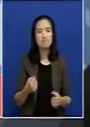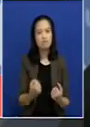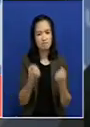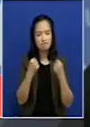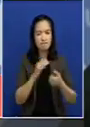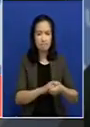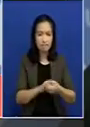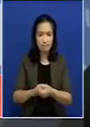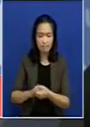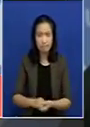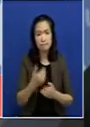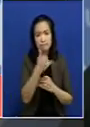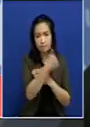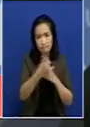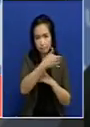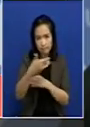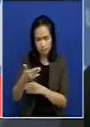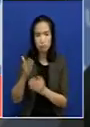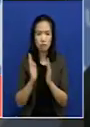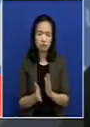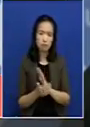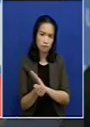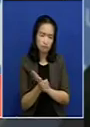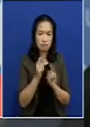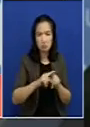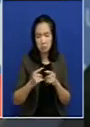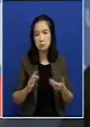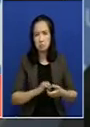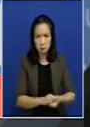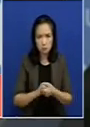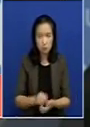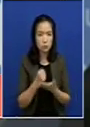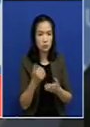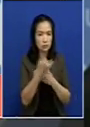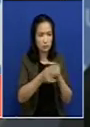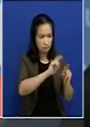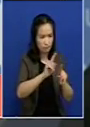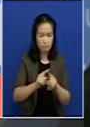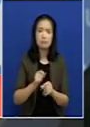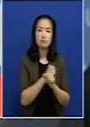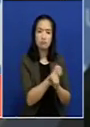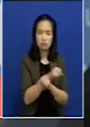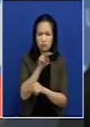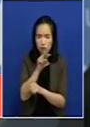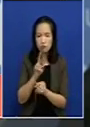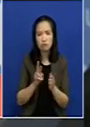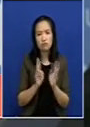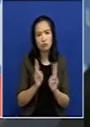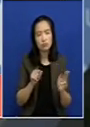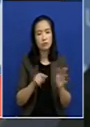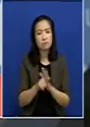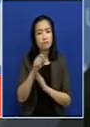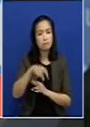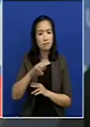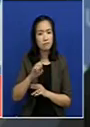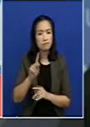ำลังและความร่วมมือของพันธมิตรผู้เชี่ยวชาญและทรัพยากรเพื่อช่วยประเทศต่างๆในการเพิ่มการเฝ้าระวังไวรัสซิก้ารวม